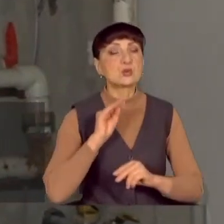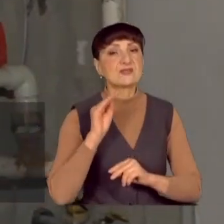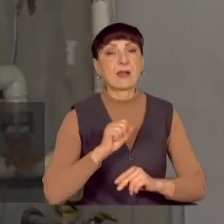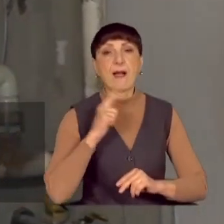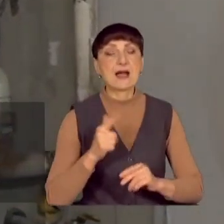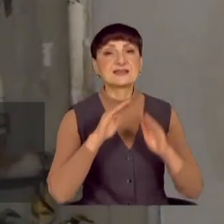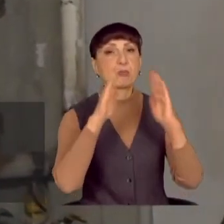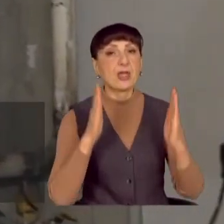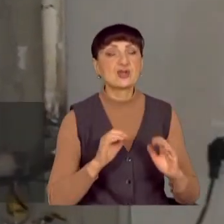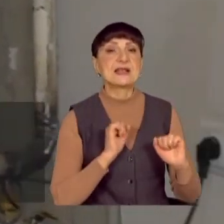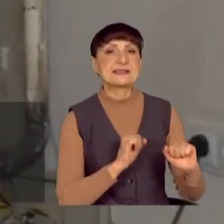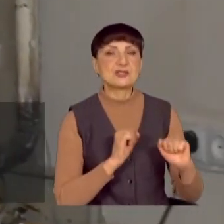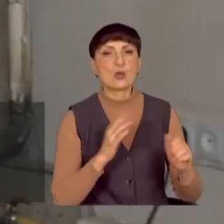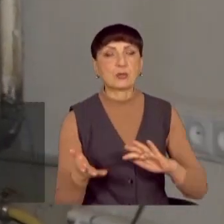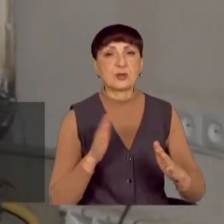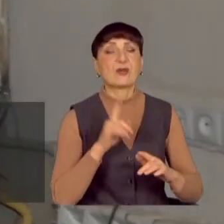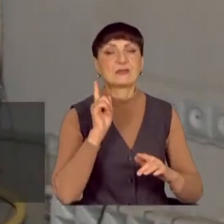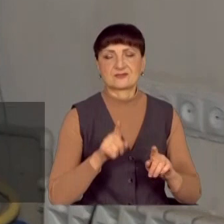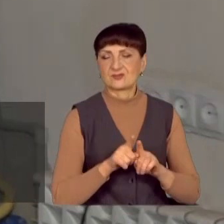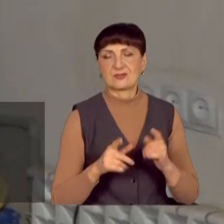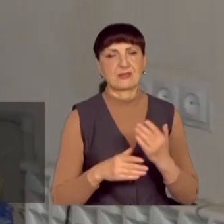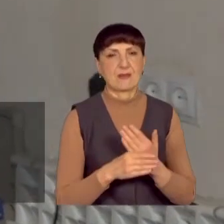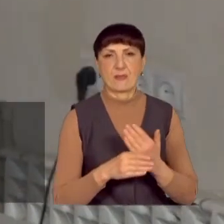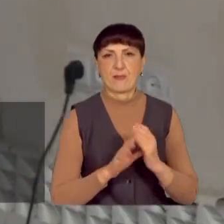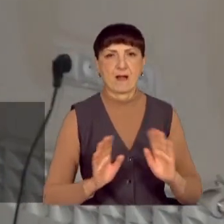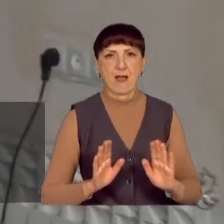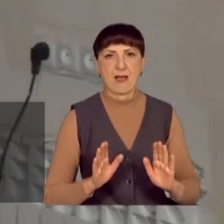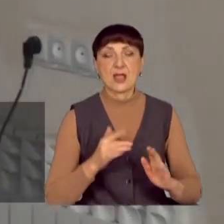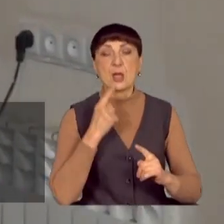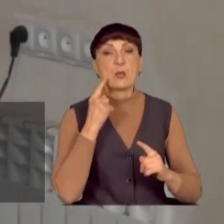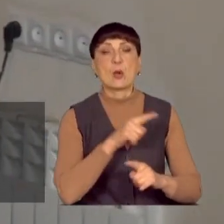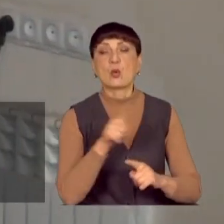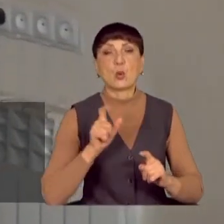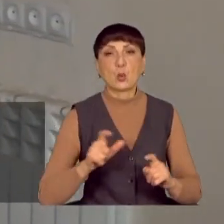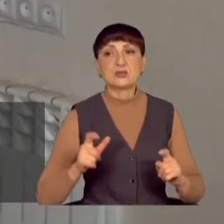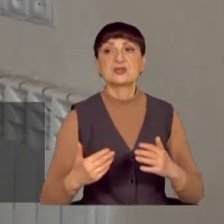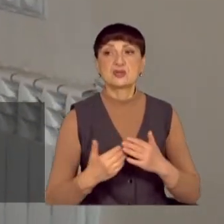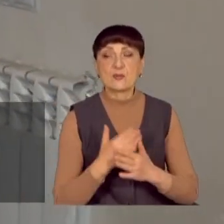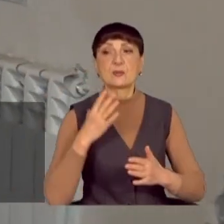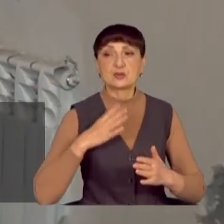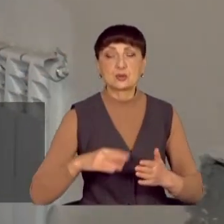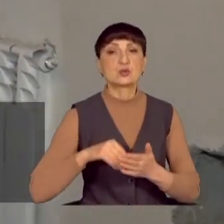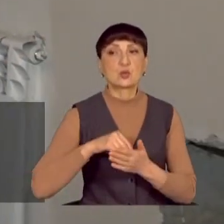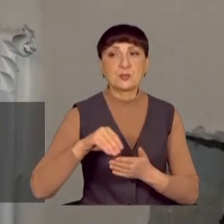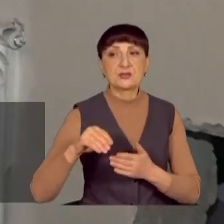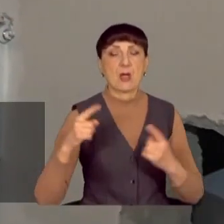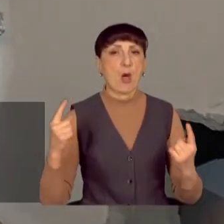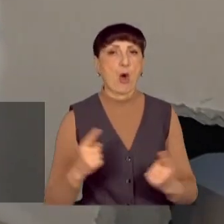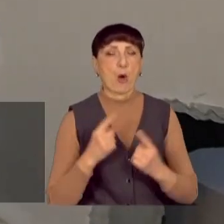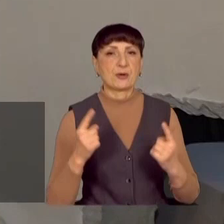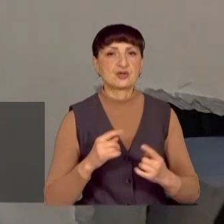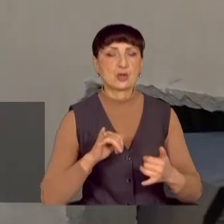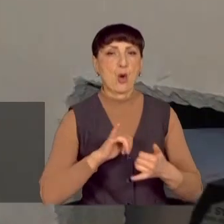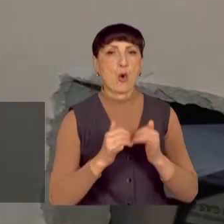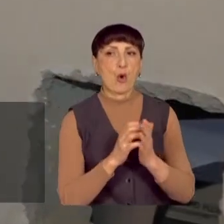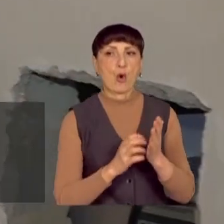с защитой от перебоев, но даже это не помогает. И большинству людей снова пришлось купить обычные угольные